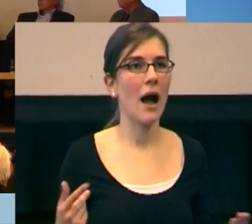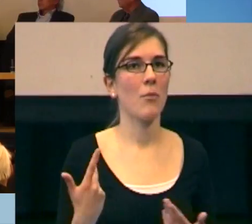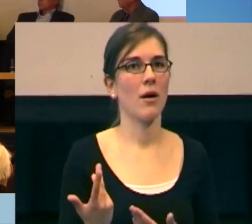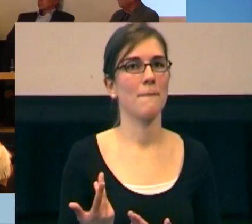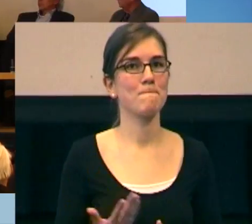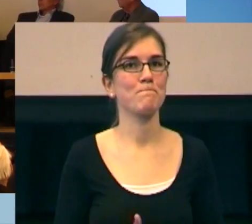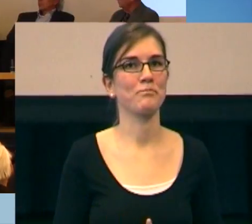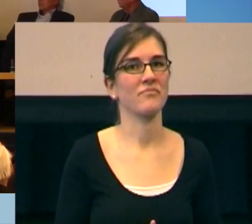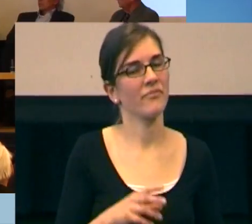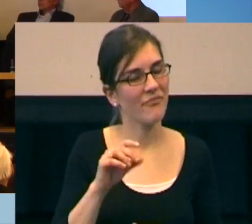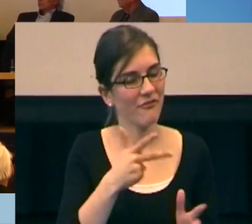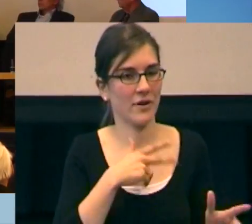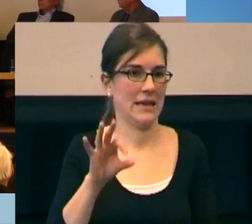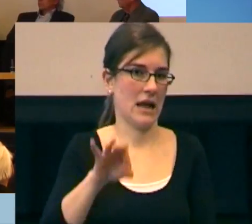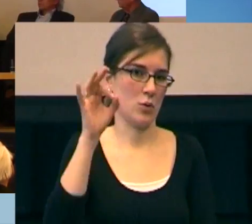Raritäten